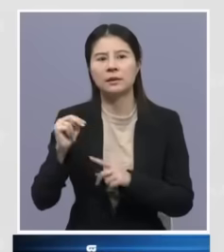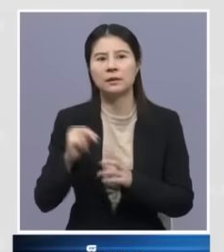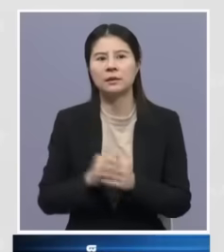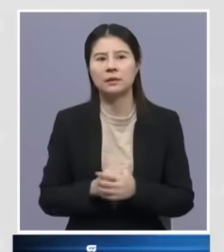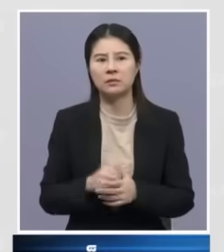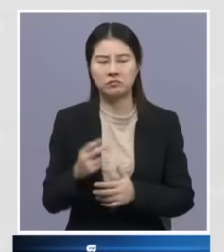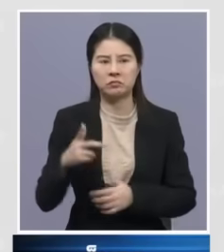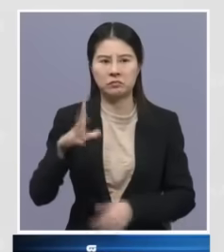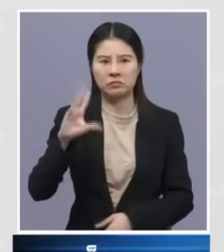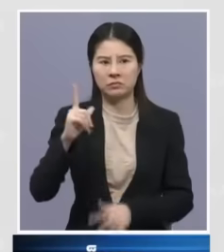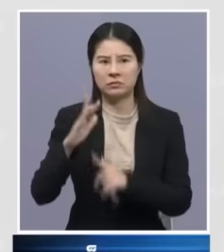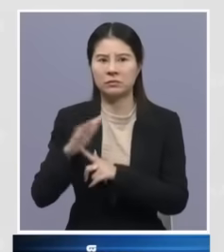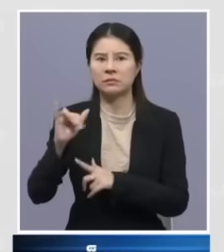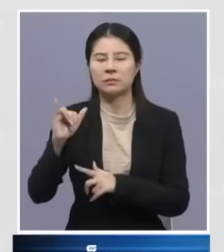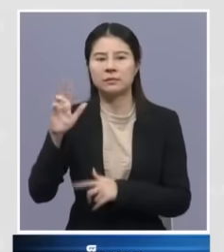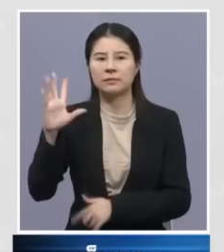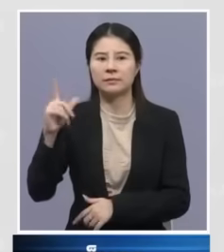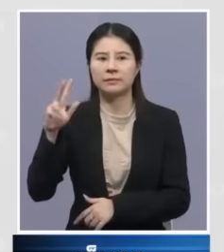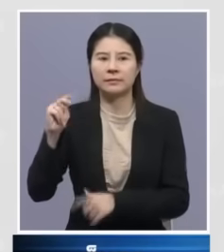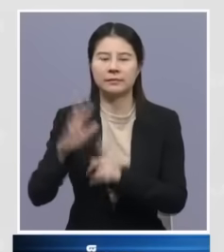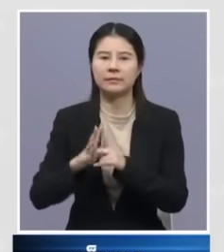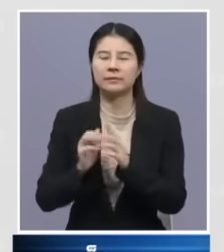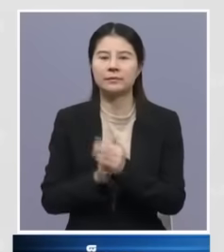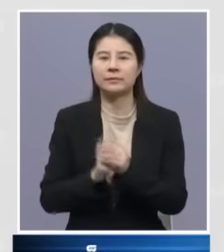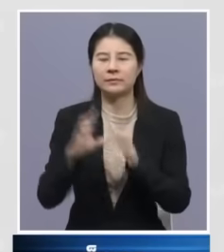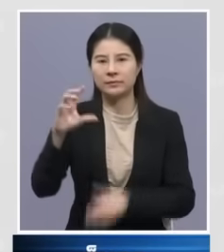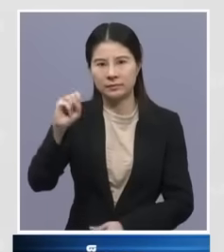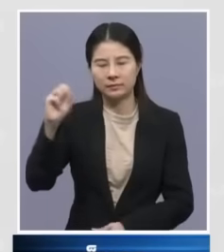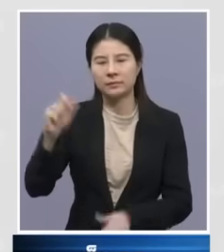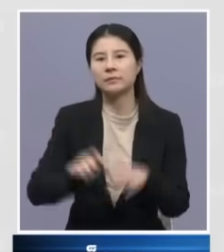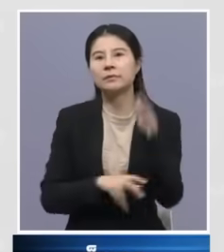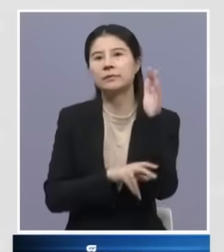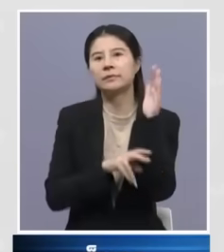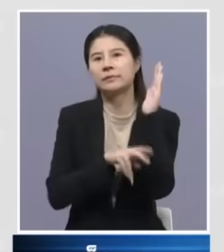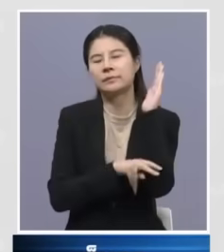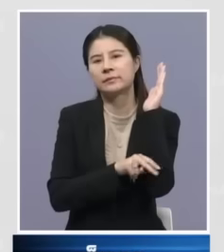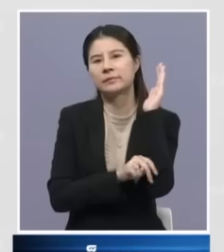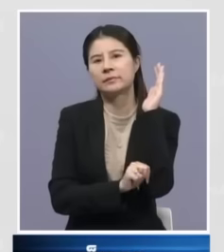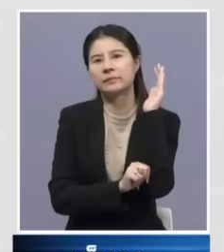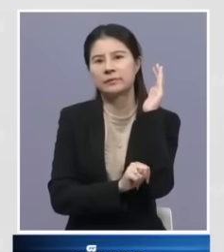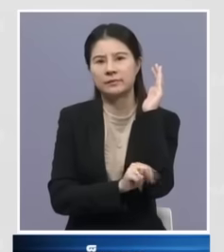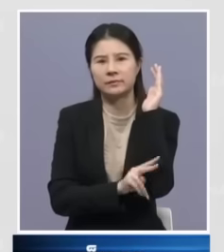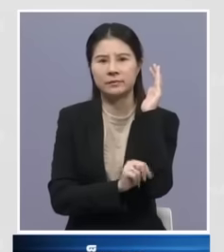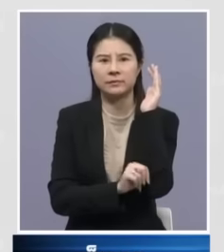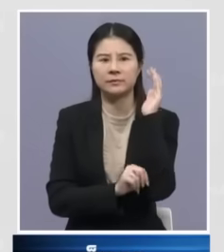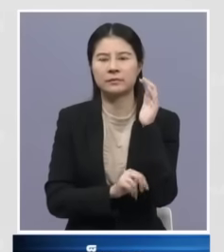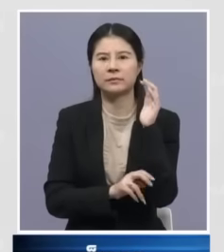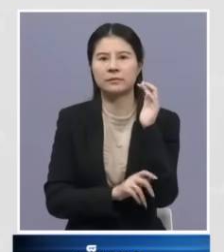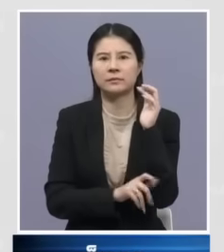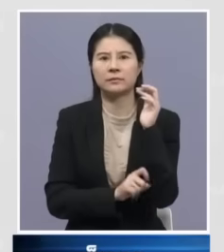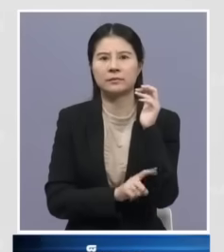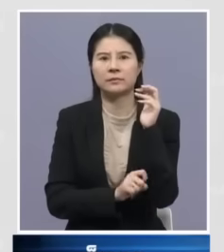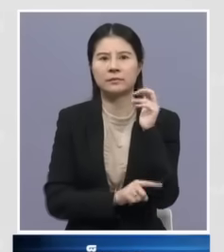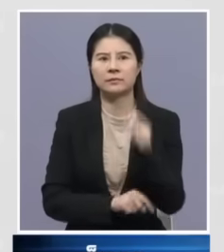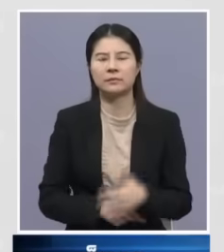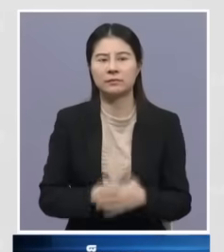ชัยชนะเดชเดโชส.ส.แทนจากนครศรีธรรมราชฮะก็ไม่อาจมองข้ามได้เลยเพราะตัวคุณส.ส.แทนมีคะแนน